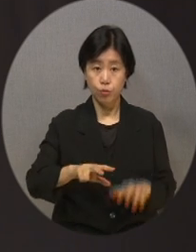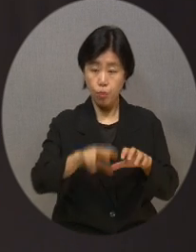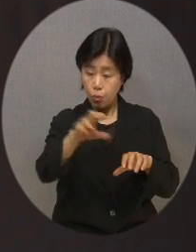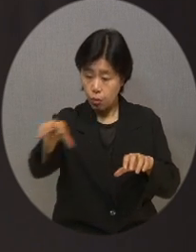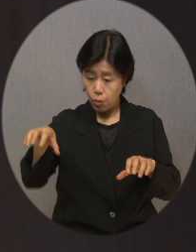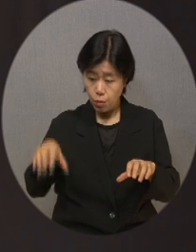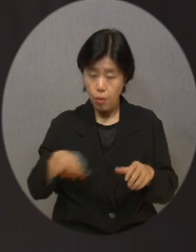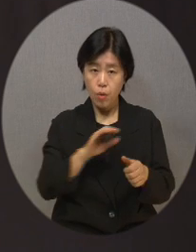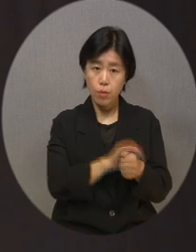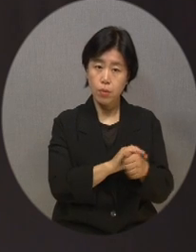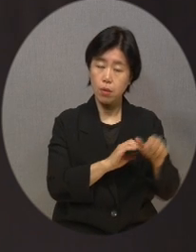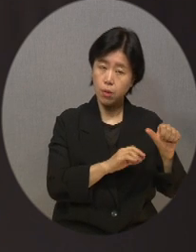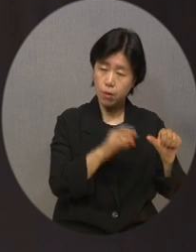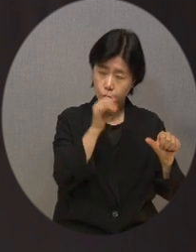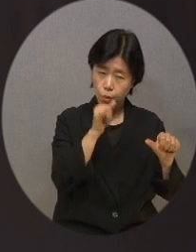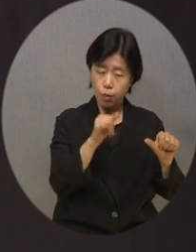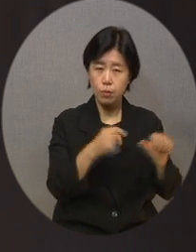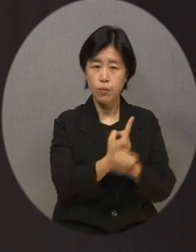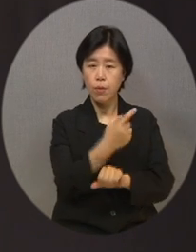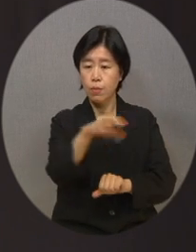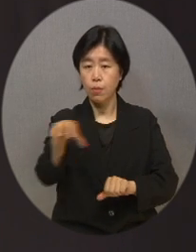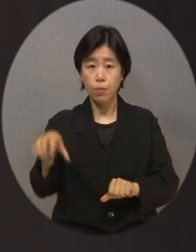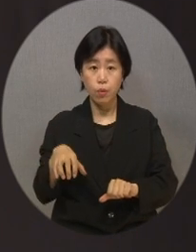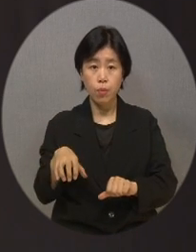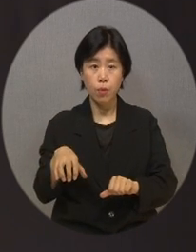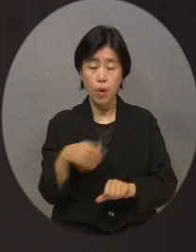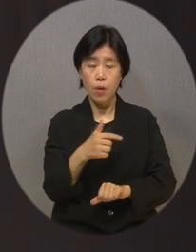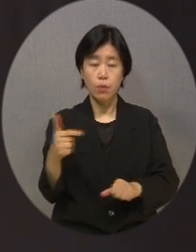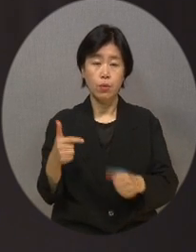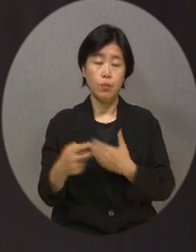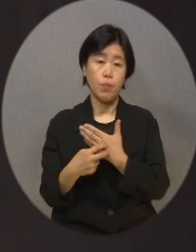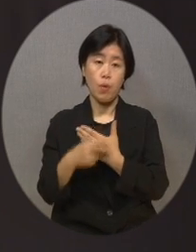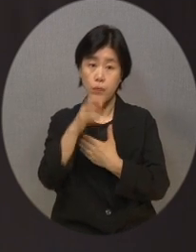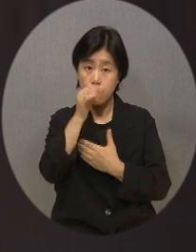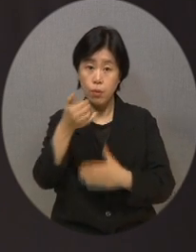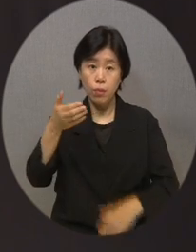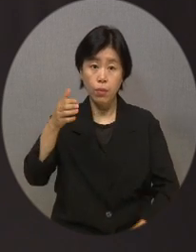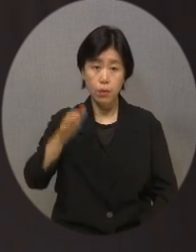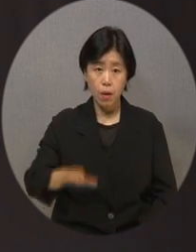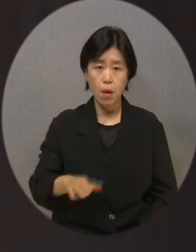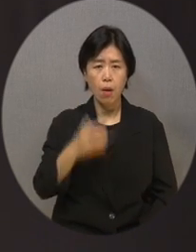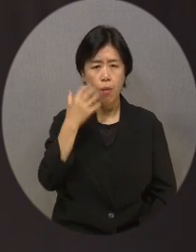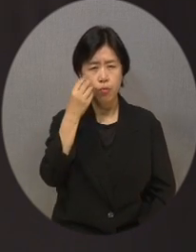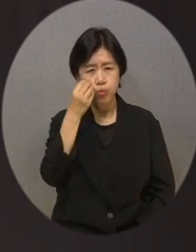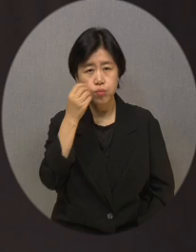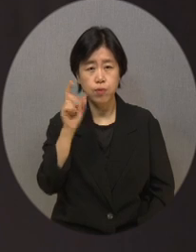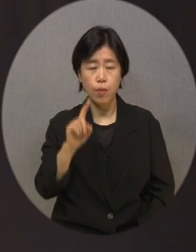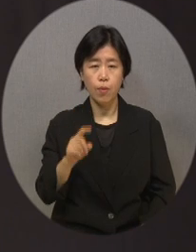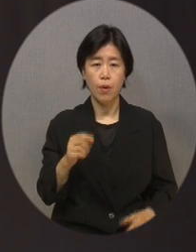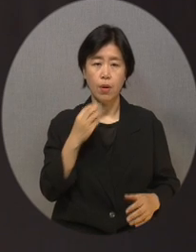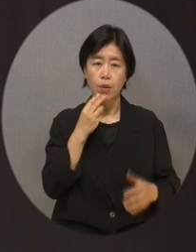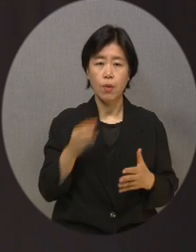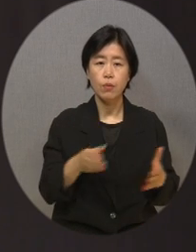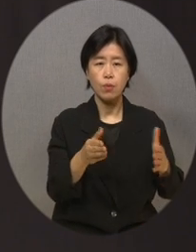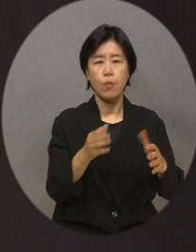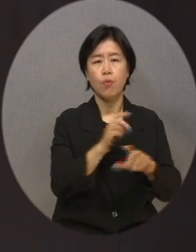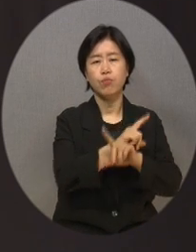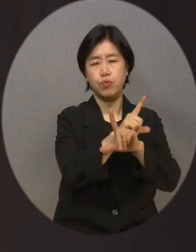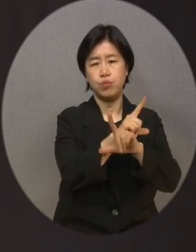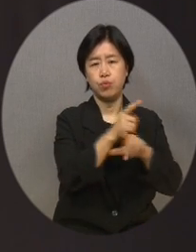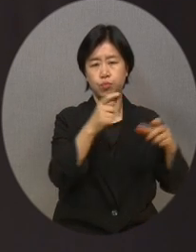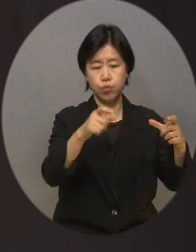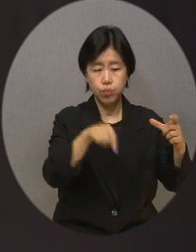경상도 쪽은 다섯 군데씩 이렇게 다 있습니다. 그러니까 이 경기 북부권 주민들에 대한 국민 건강권이 굉장히